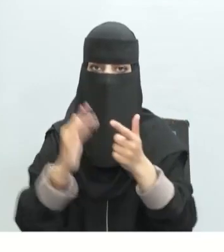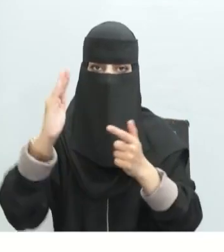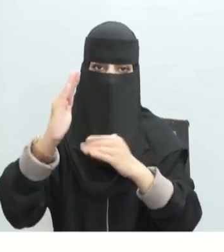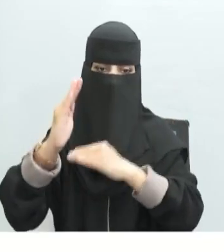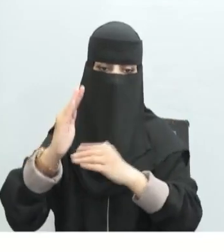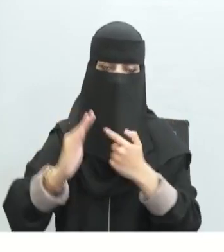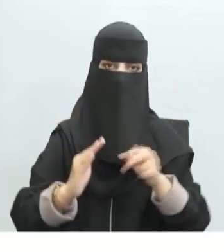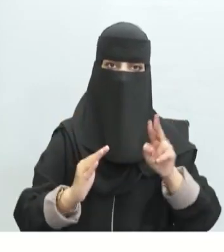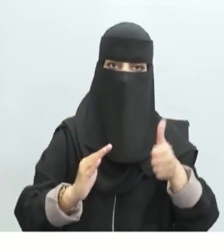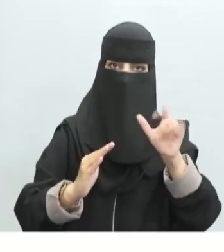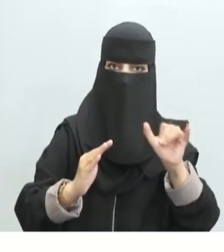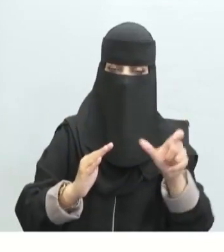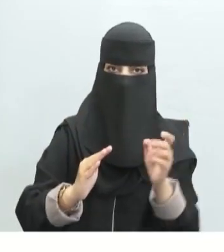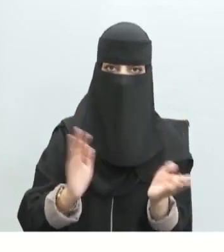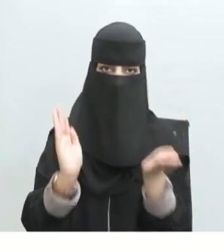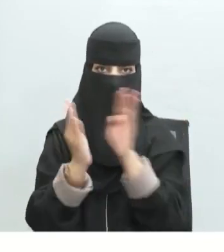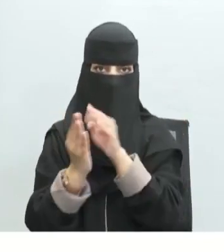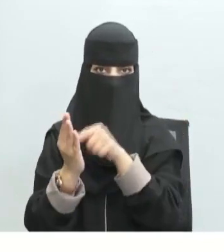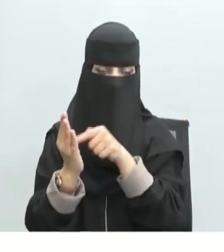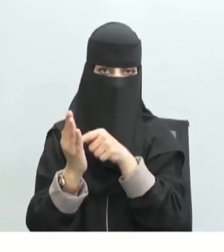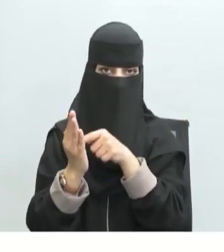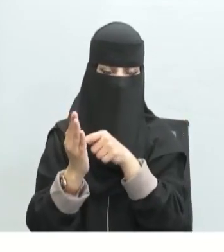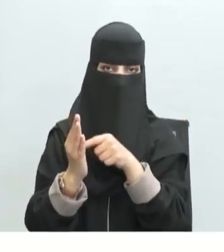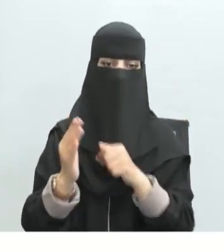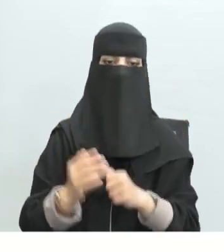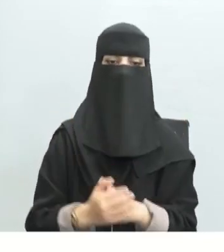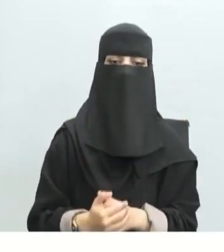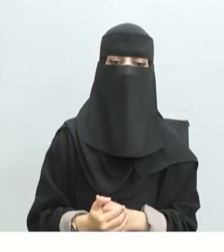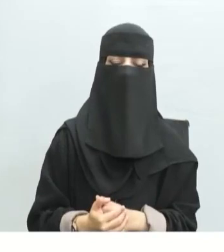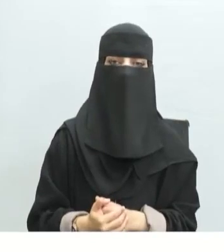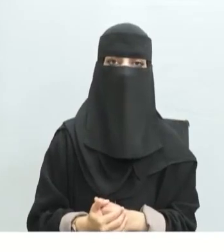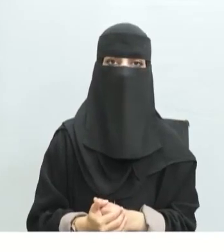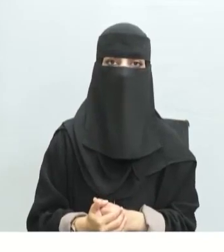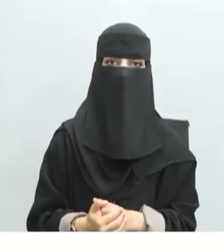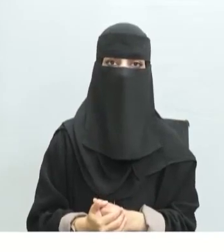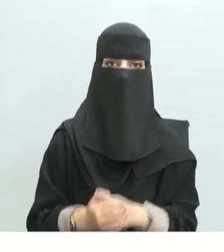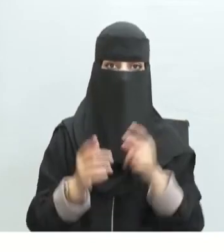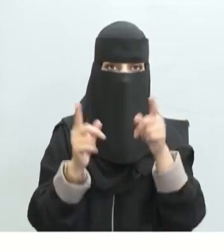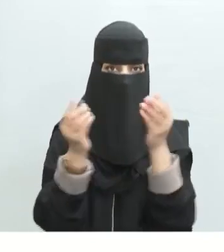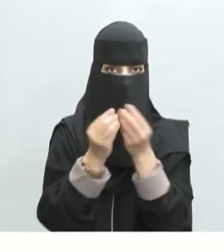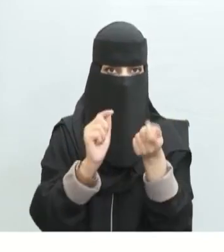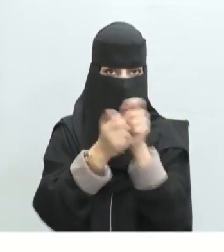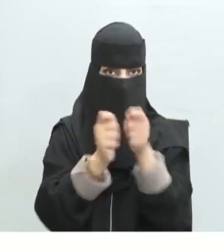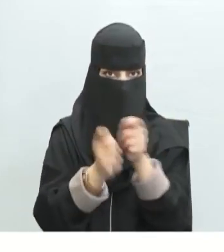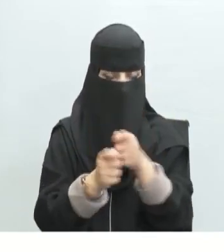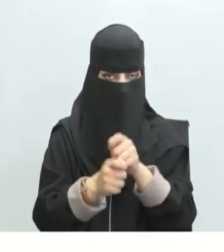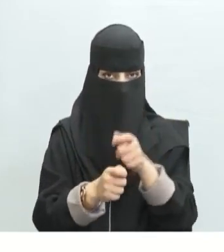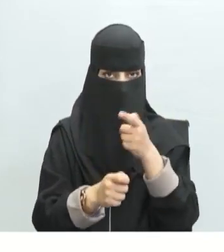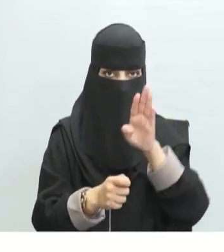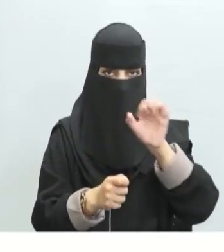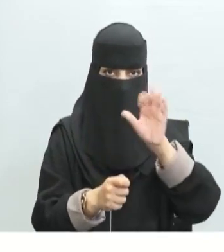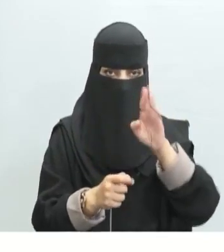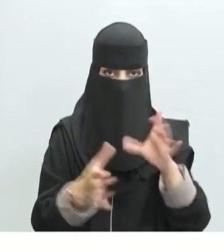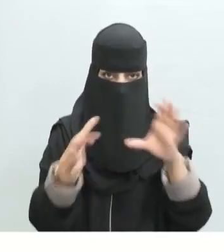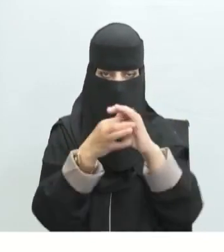والتان تربط لي بين المقابل والمجاور وكل حده مقلوبها نفس الشيء فالكوس تربط بين